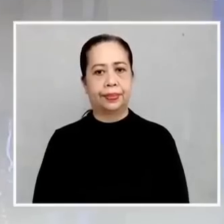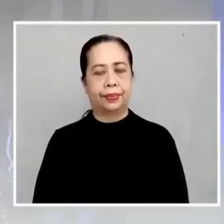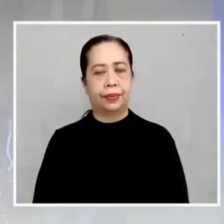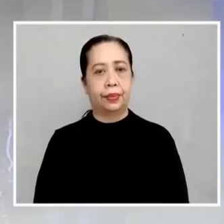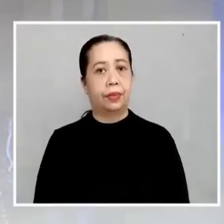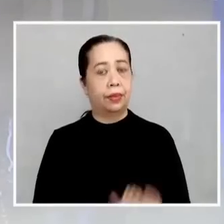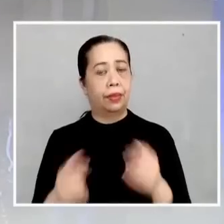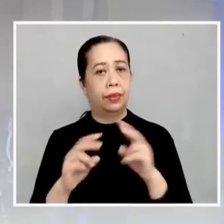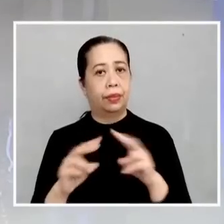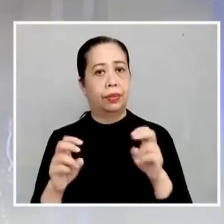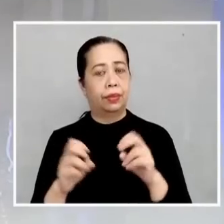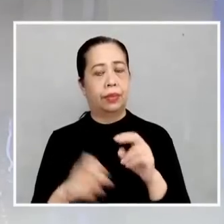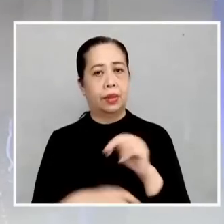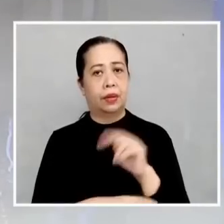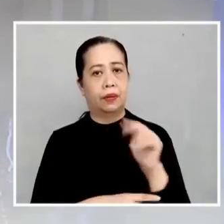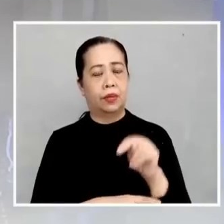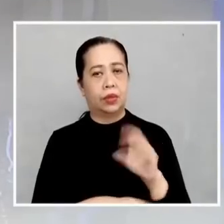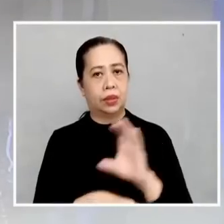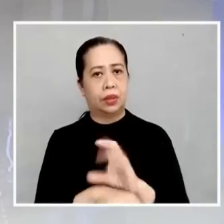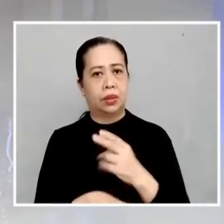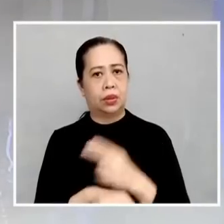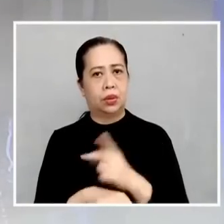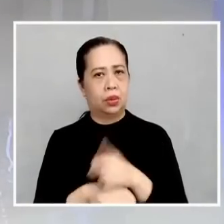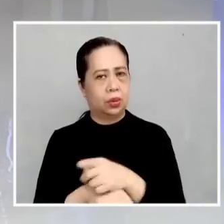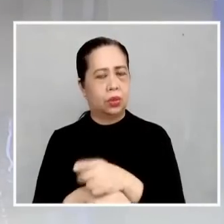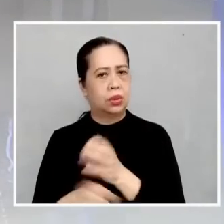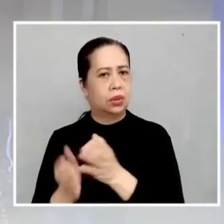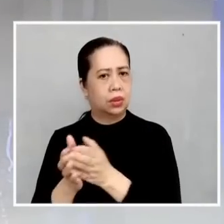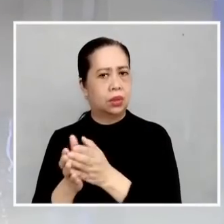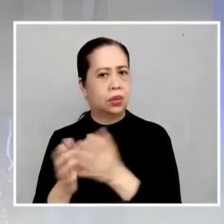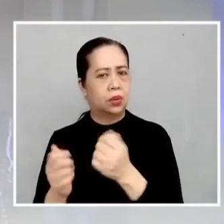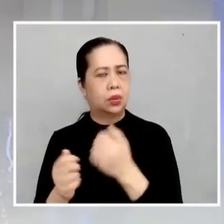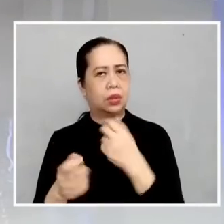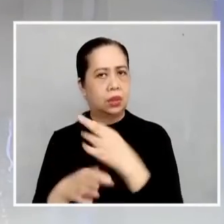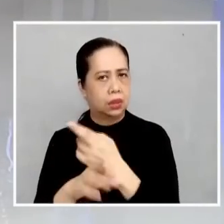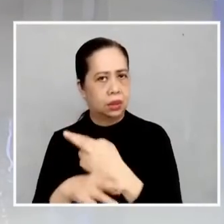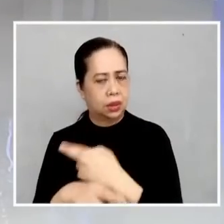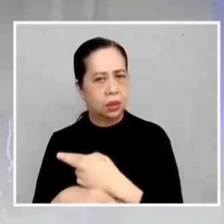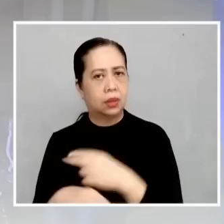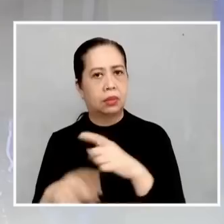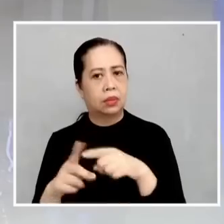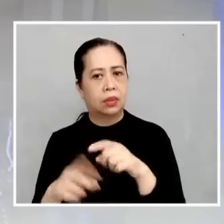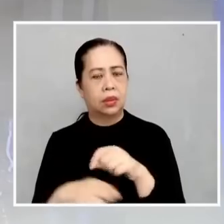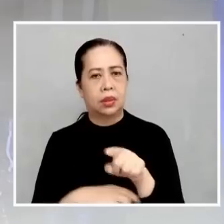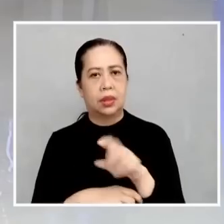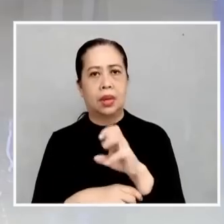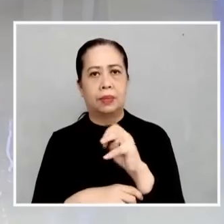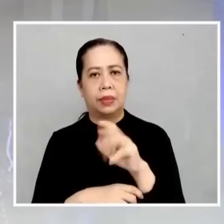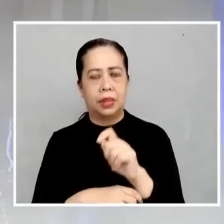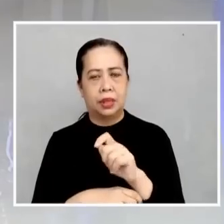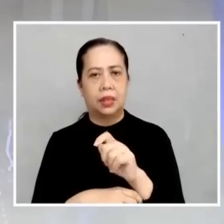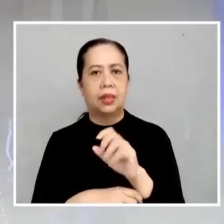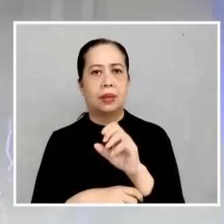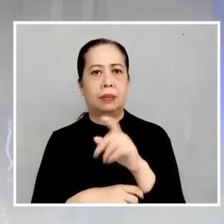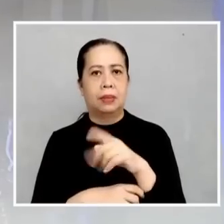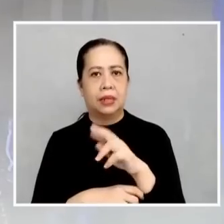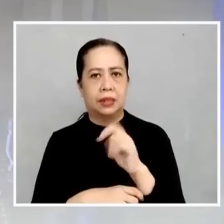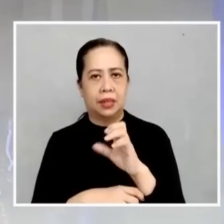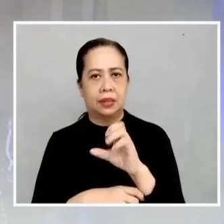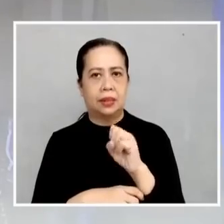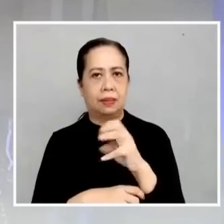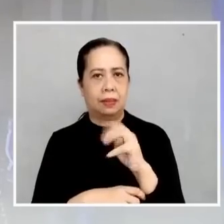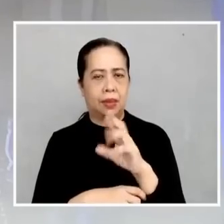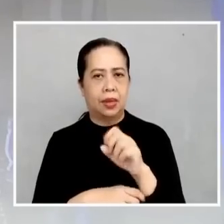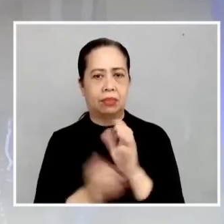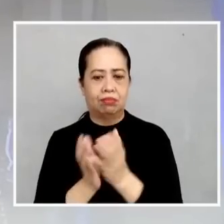Iniimbestigahan na ng Navota City Hall ang shipyard kung saan umano kinukumpuni ang MT Princess Empress na lumubog sa